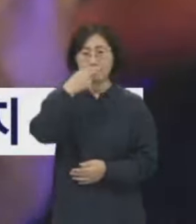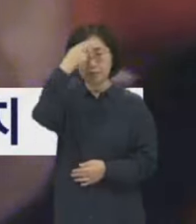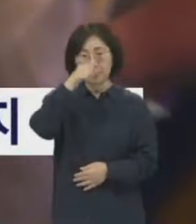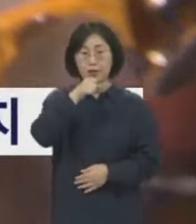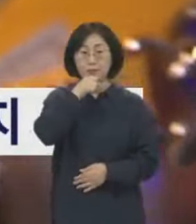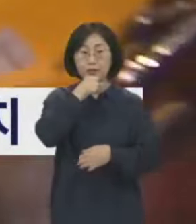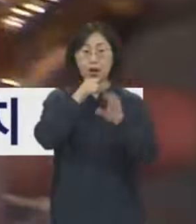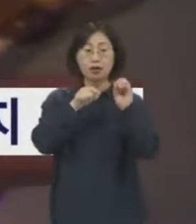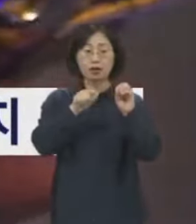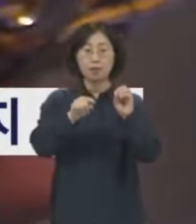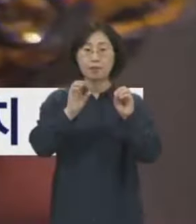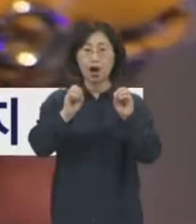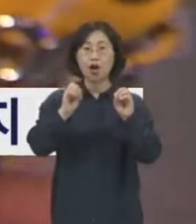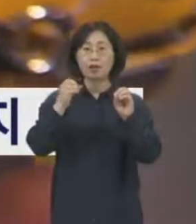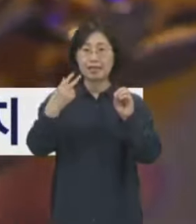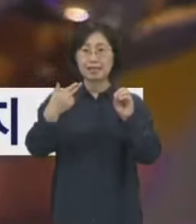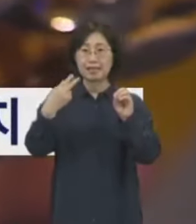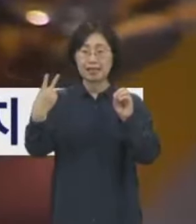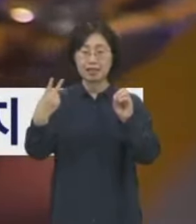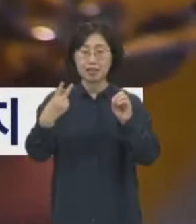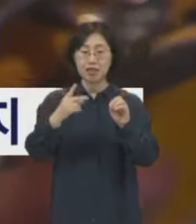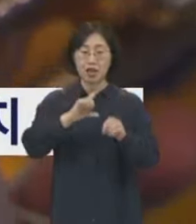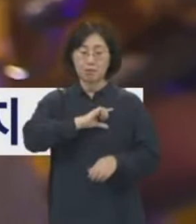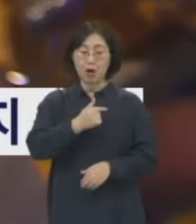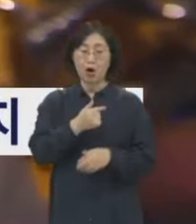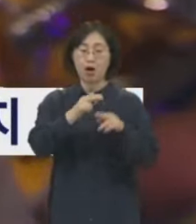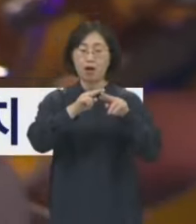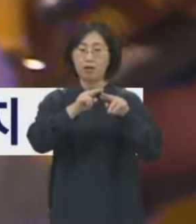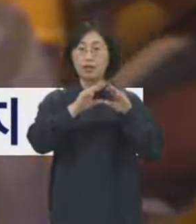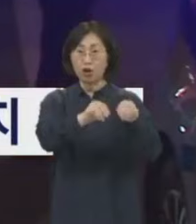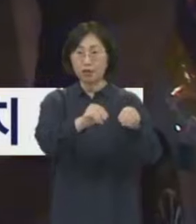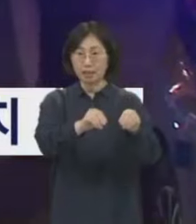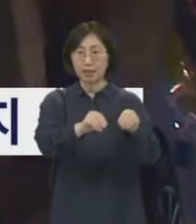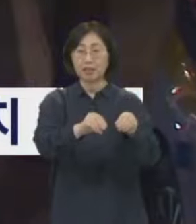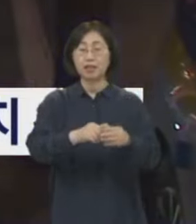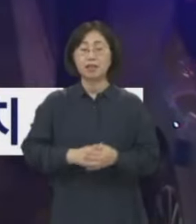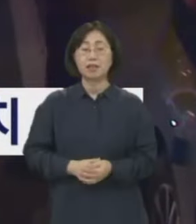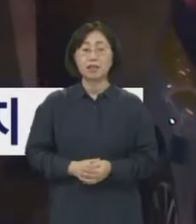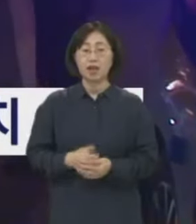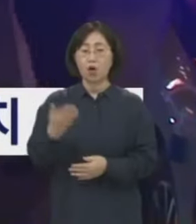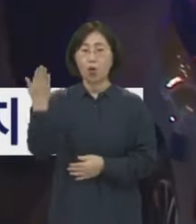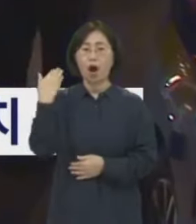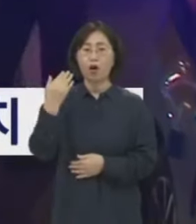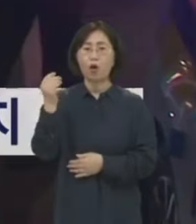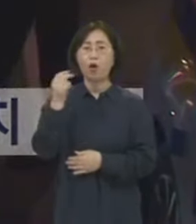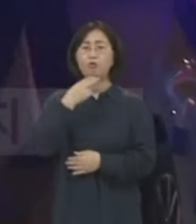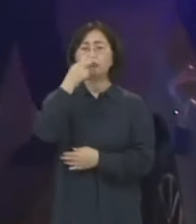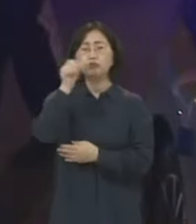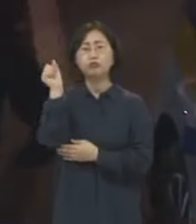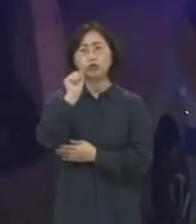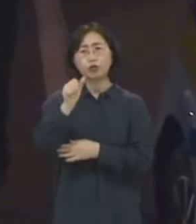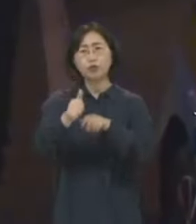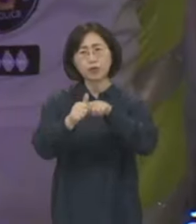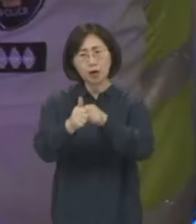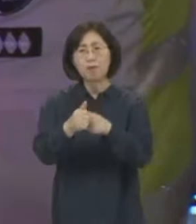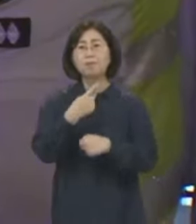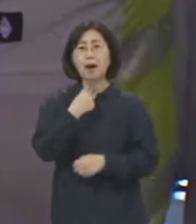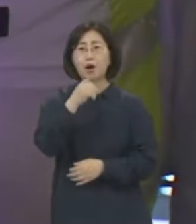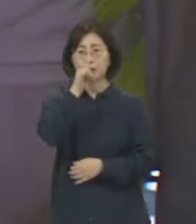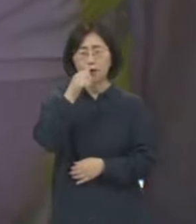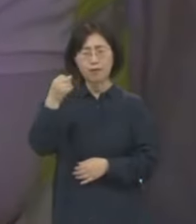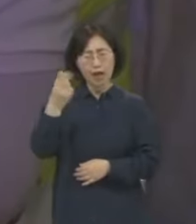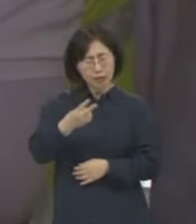농도 0.071%로 면허 정지 수치가 나온 운전자. 과거 음주운전으로 처벌받은 전력이 있음에도